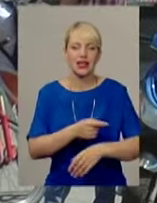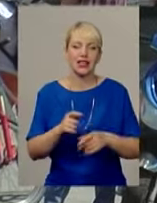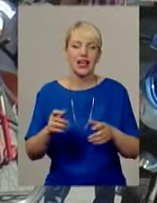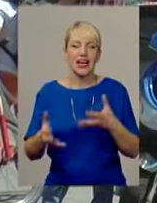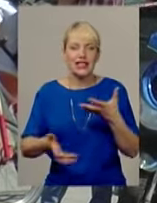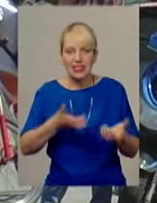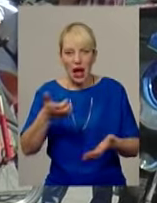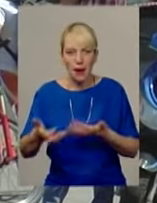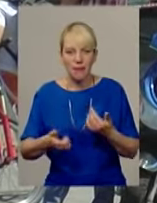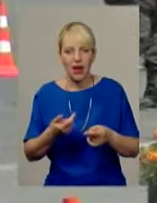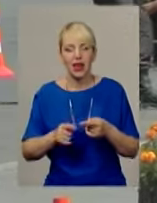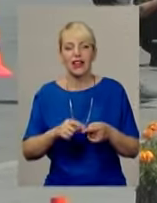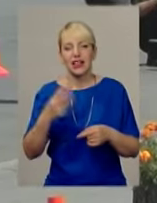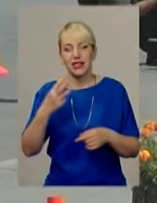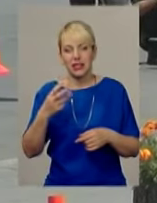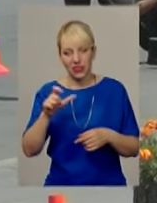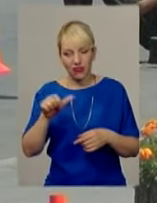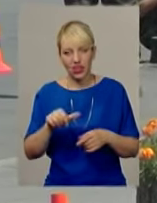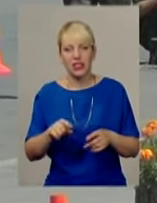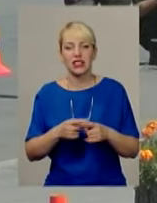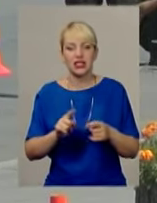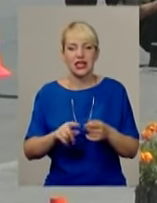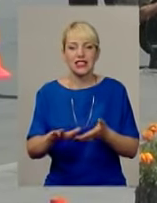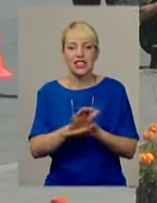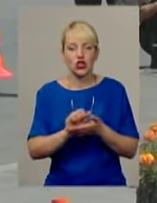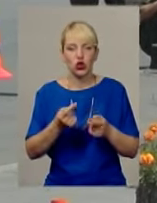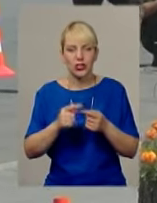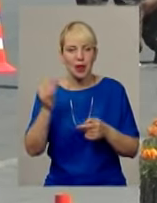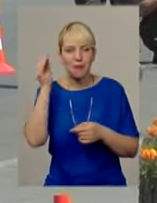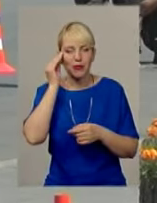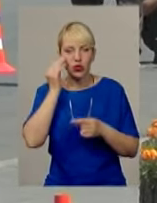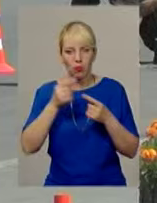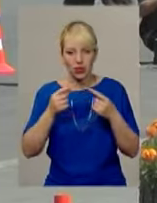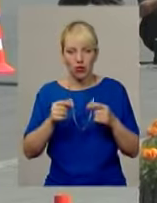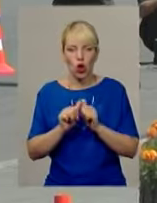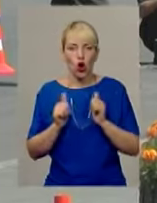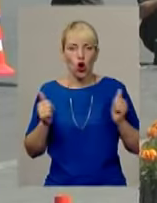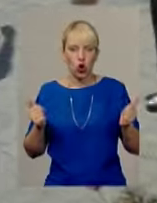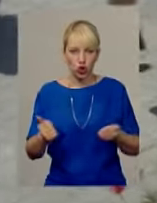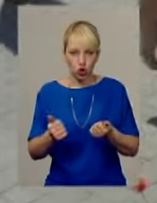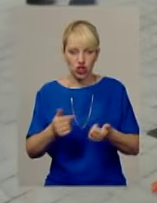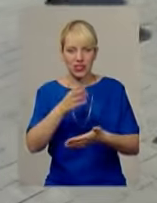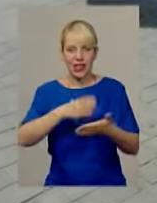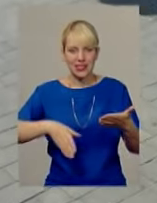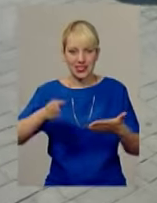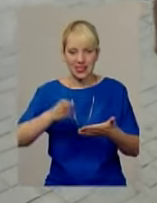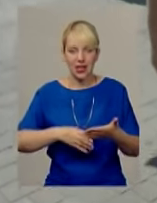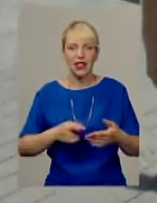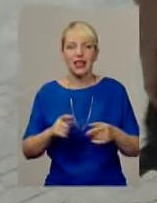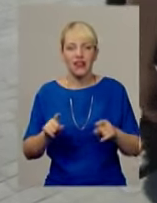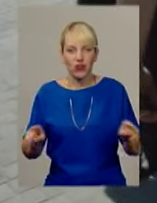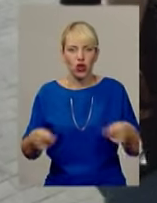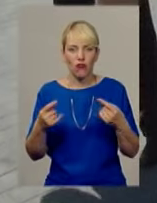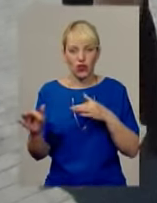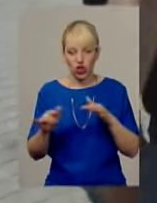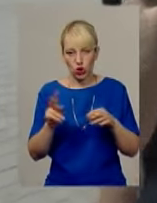півгодини працівники вибухотехнічної служби знешкодили підозрілий предмет. Оточення зняли, рух транспорту відновили. Чи містив підозрілий предмет вибухові